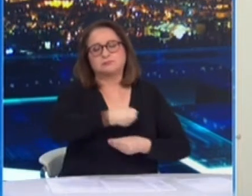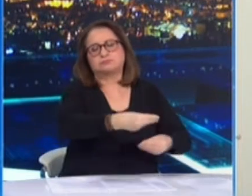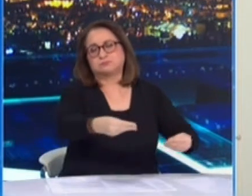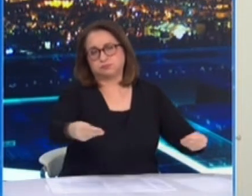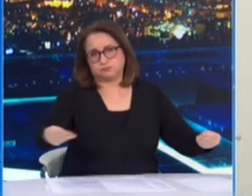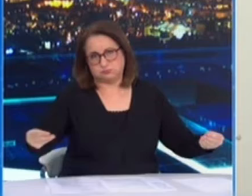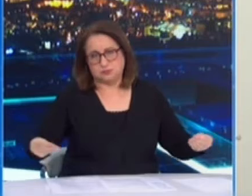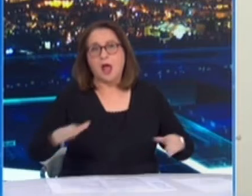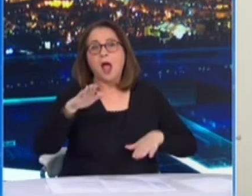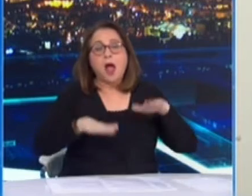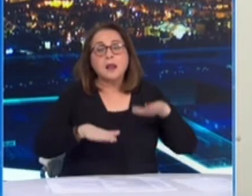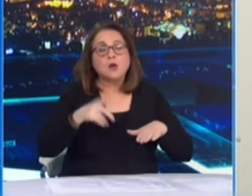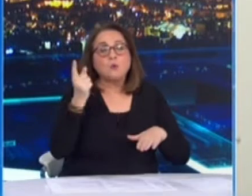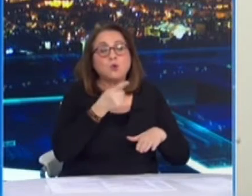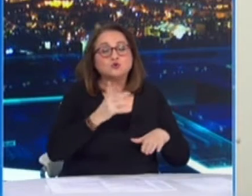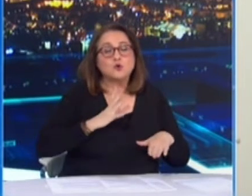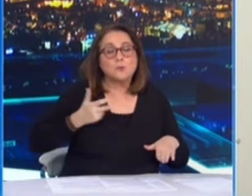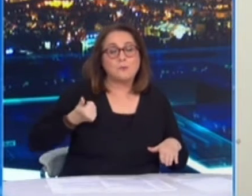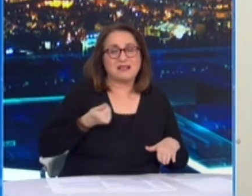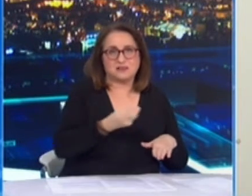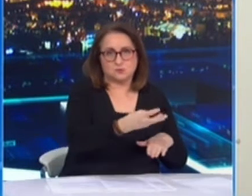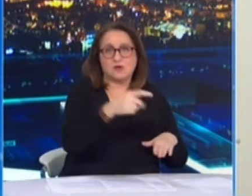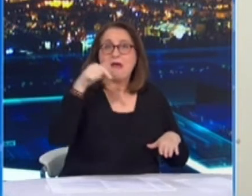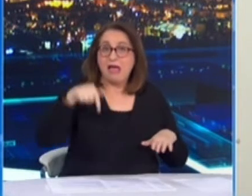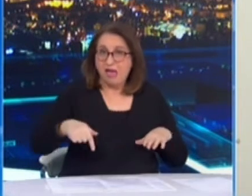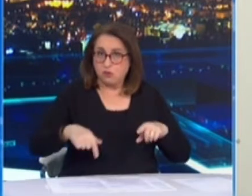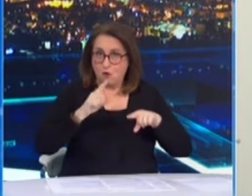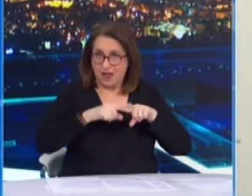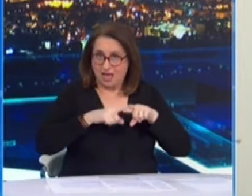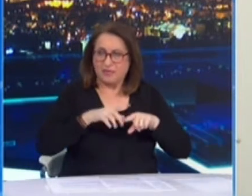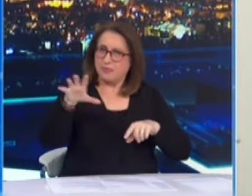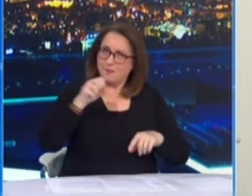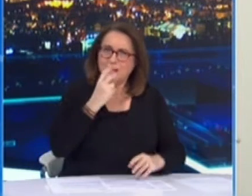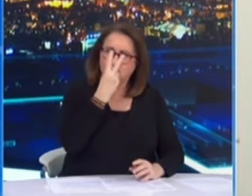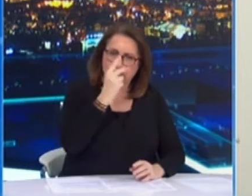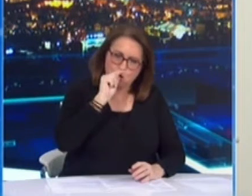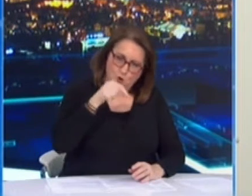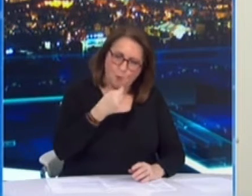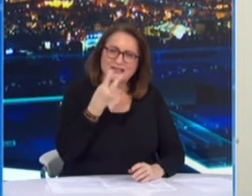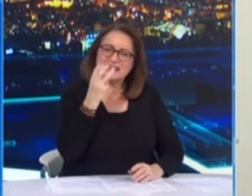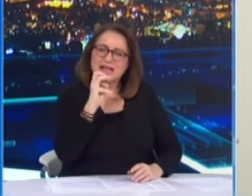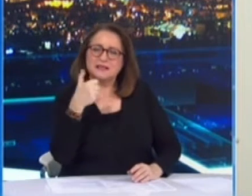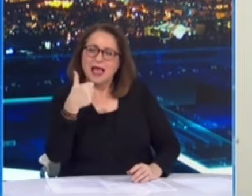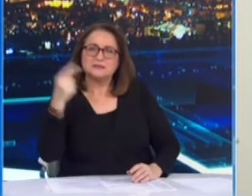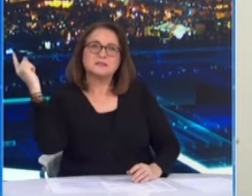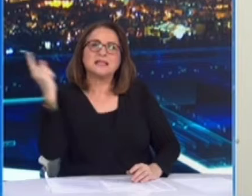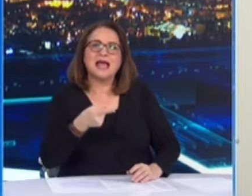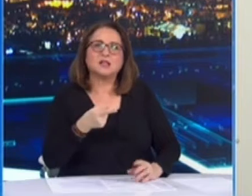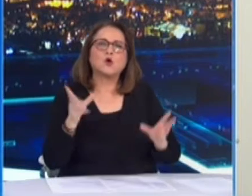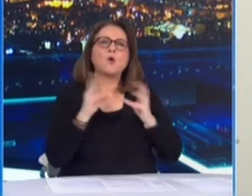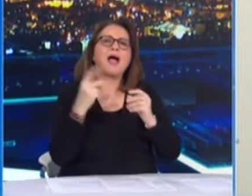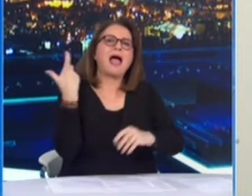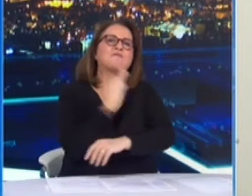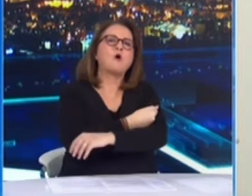τον πληθυσμό της. Στην Ελλάδα αντιστοιχεί το 2,36%. Κάθε χώρα